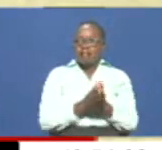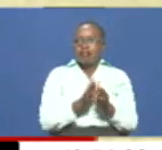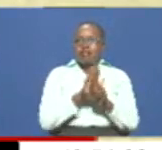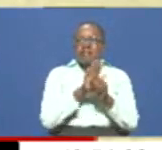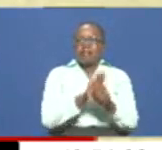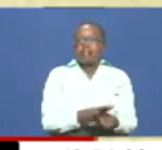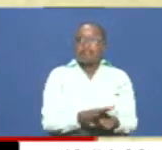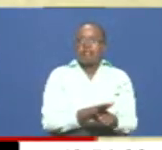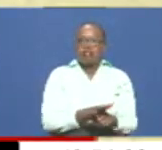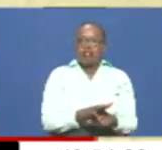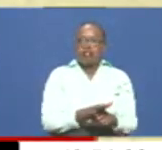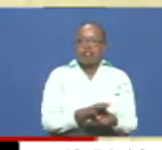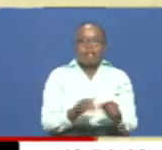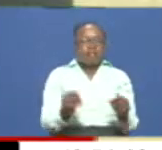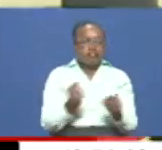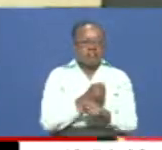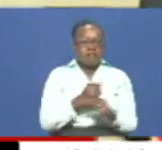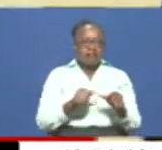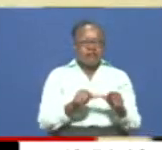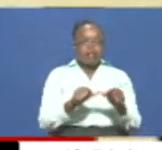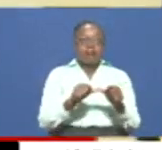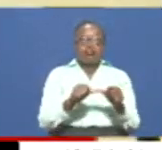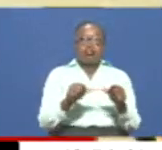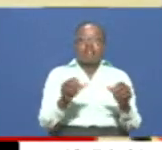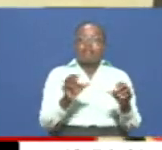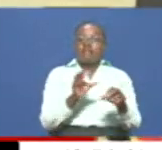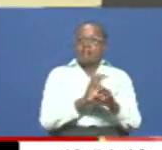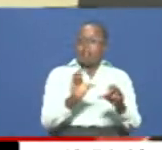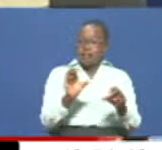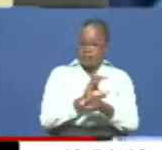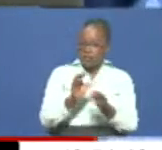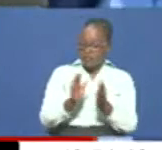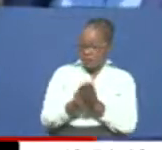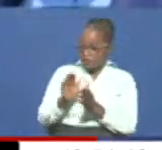vizuri na kariera yake. Labda tunajua wewe ni mwanariadha